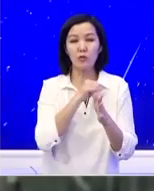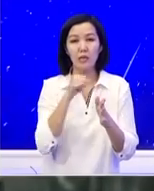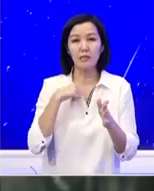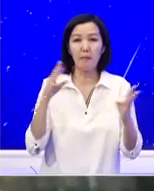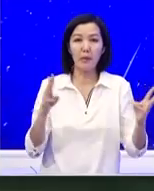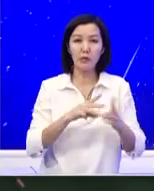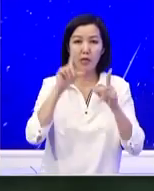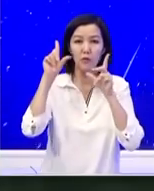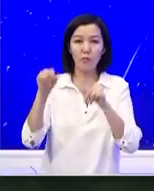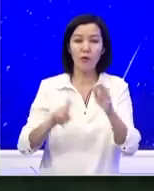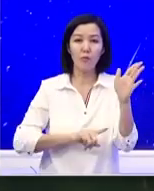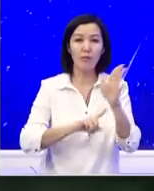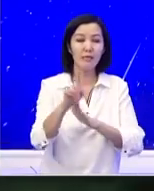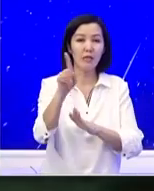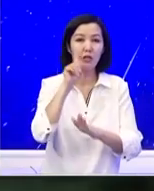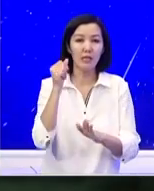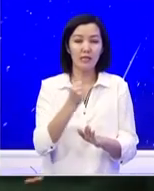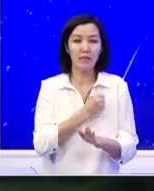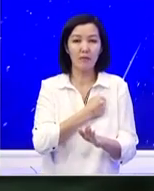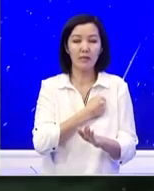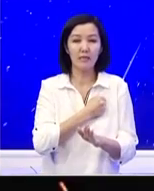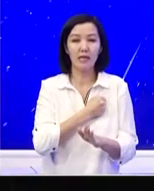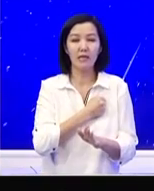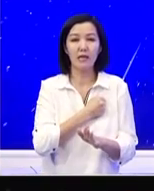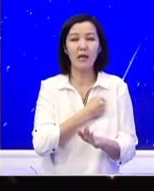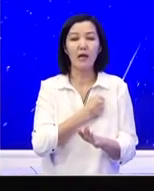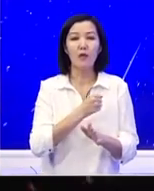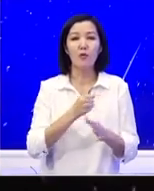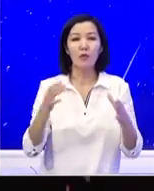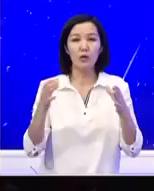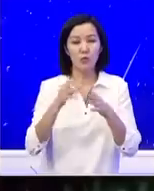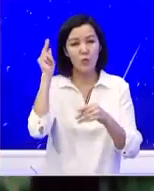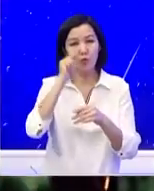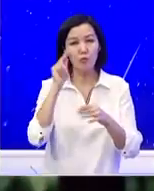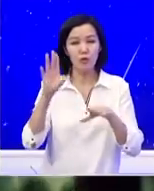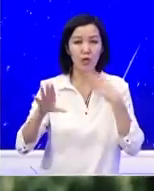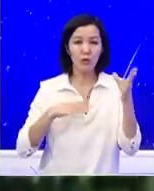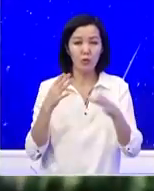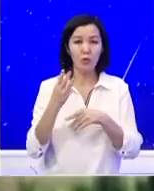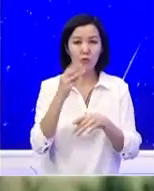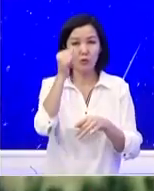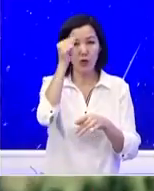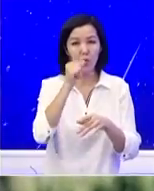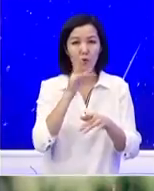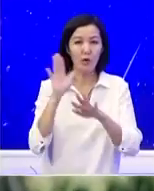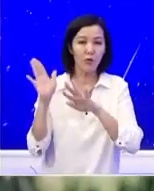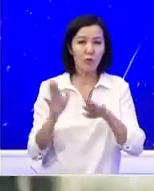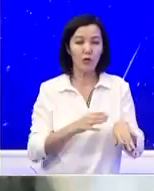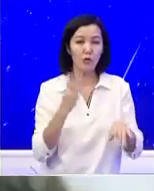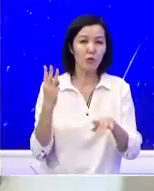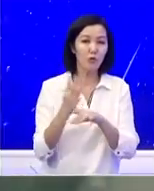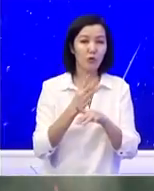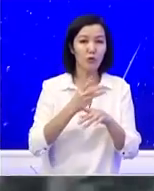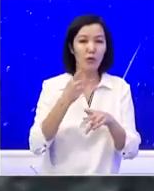аттанған. Алғашында жас сарбаз Ашинскіде миномет ротасы сапында оқу жаттығудан өтеді. 3 айдан кейін 3-ші Белоруссия